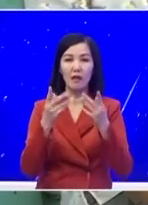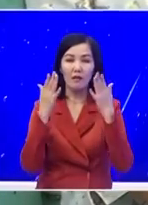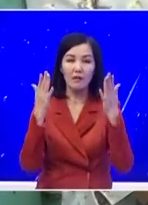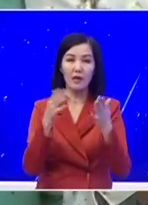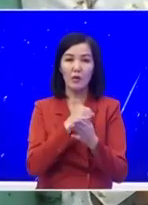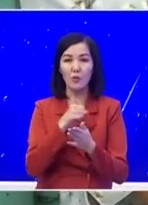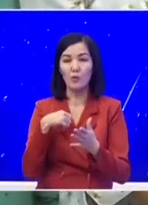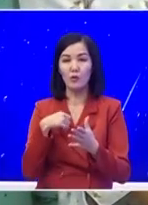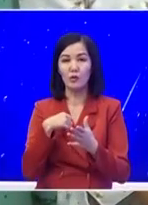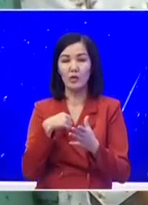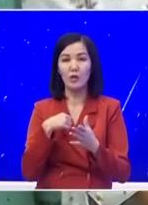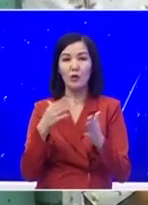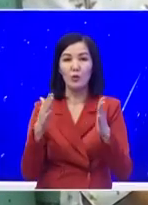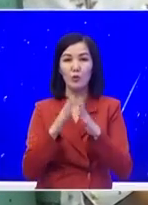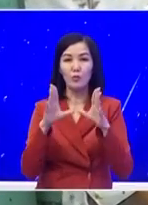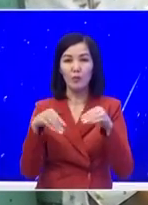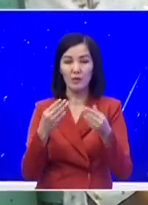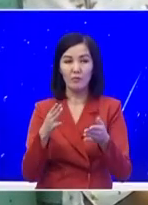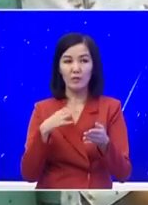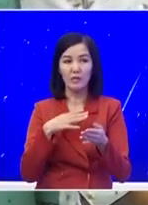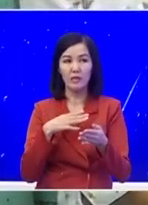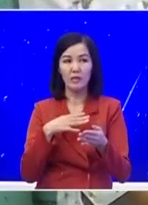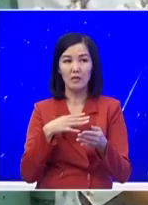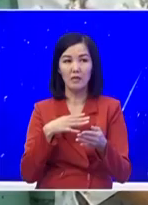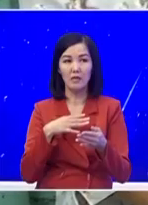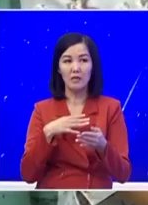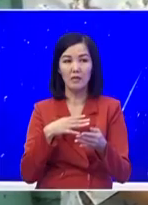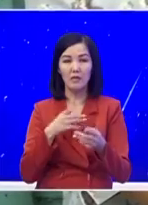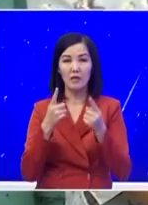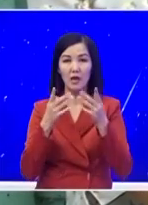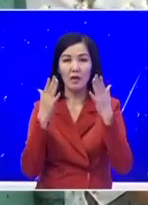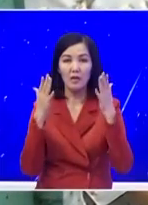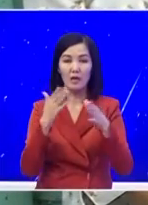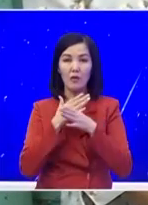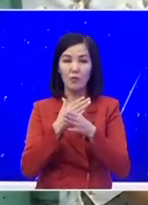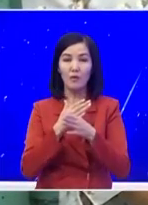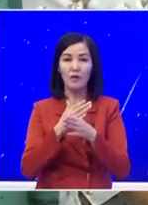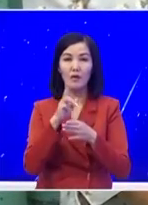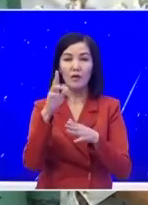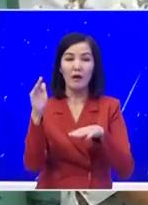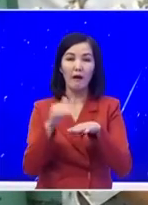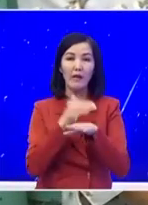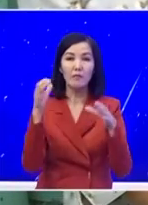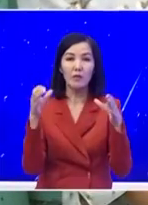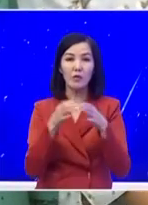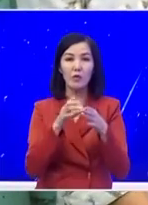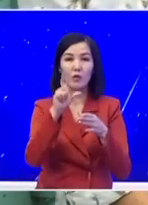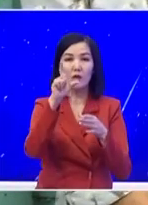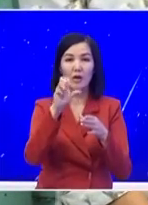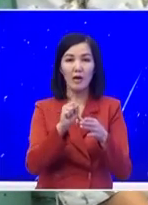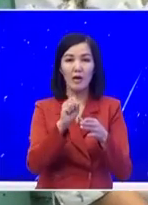шығар. Маған нәсіп еткенін де жаратқан ием көмектесіп жатқан қайырымды қорына, тағы да басқа